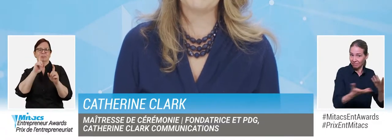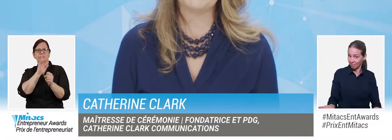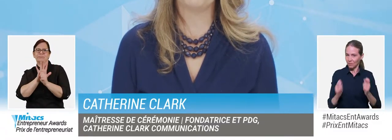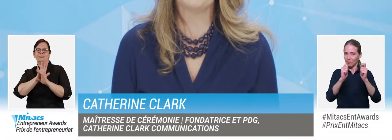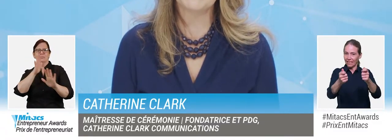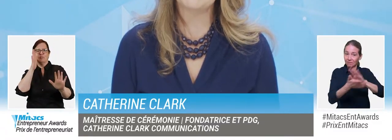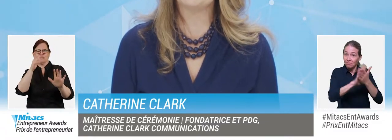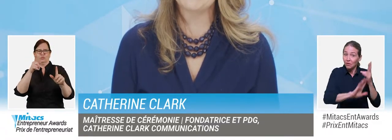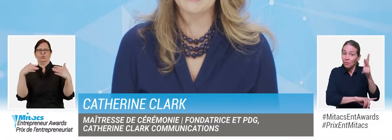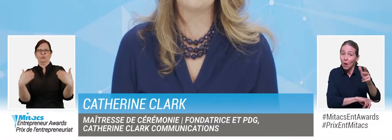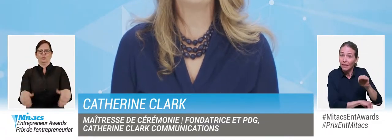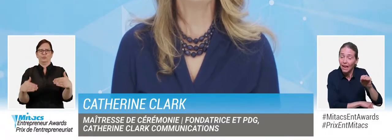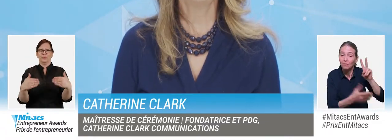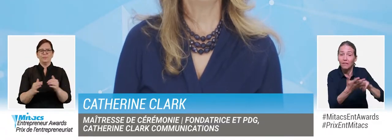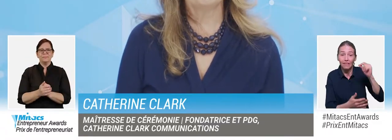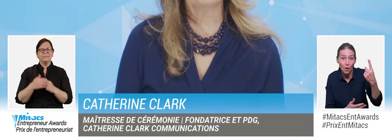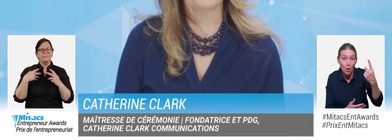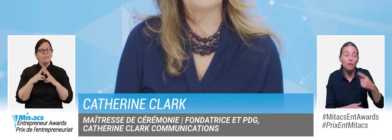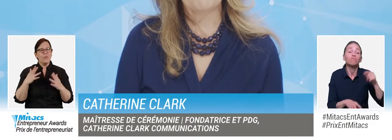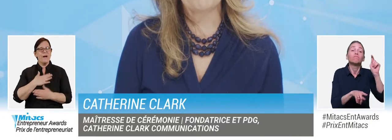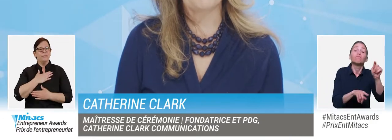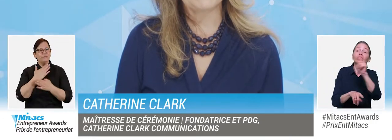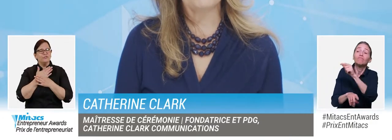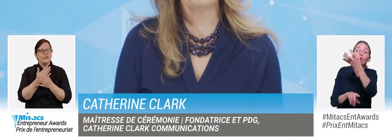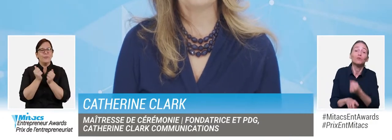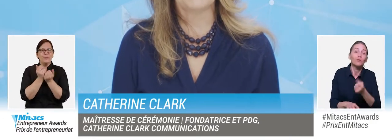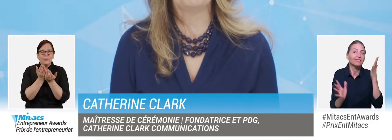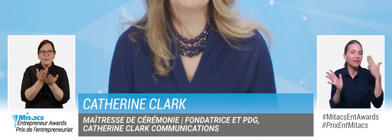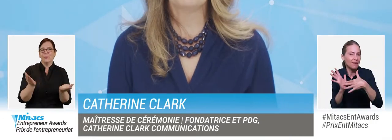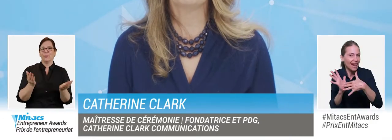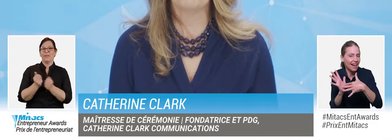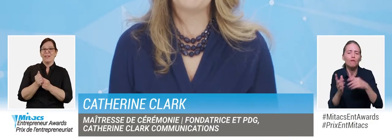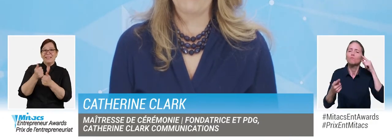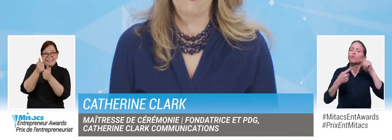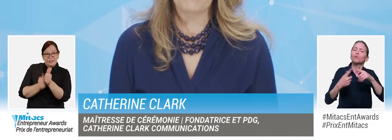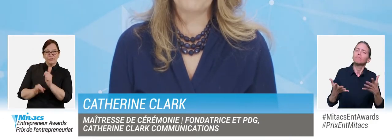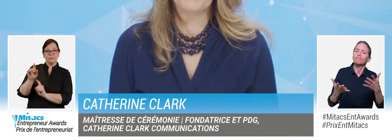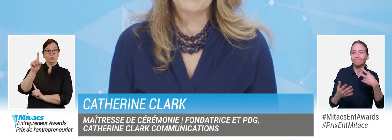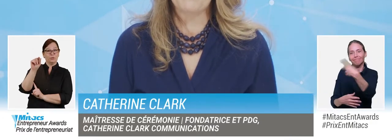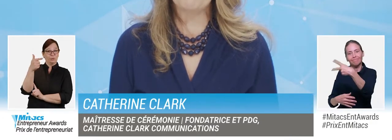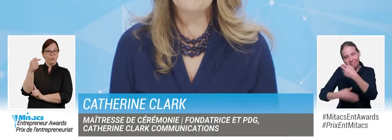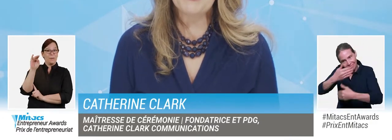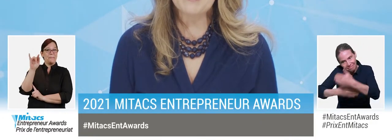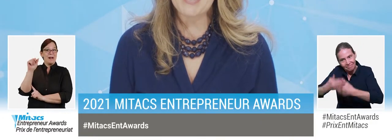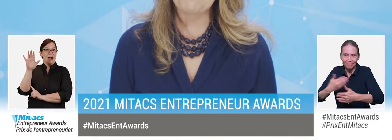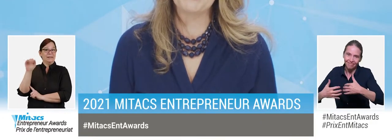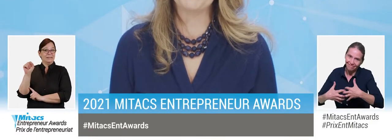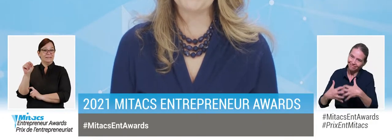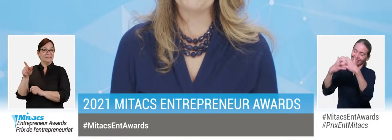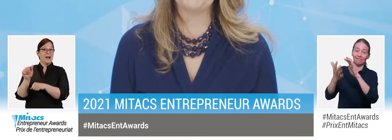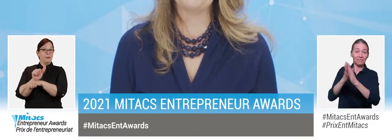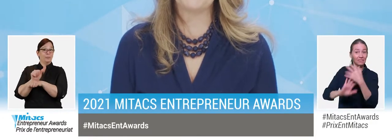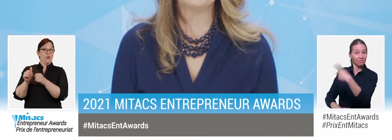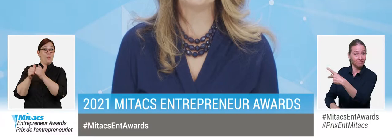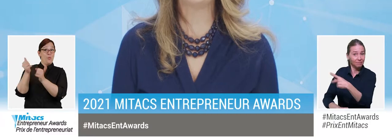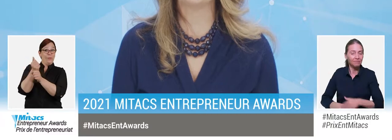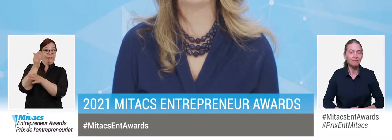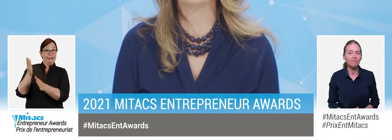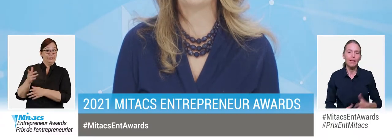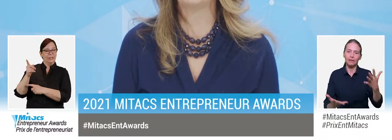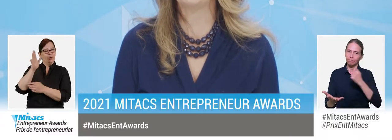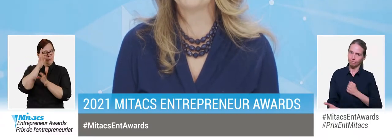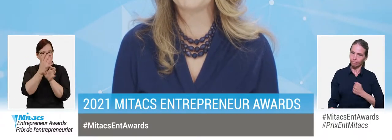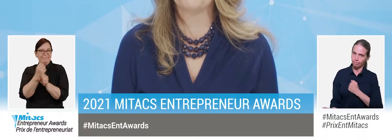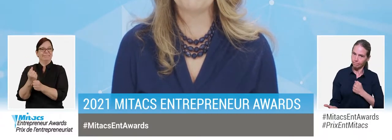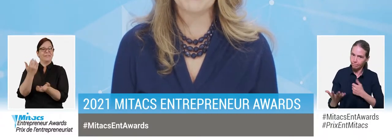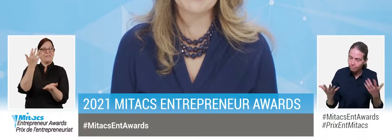cet après-midi, puisqu'ils et elles font en effet partie de notre avenir prometteur. I'm very happy to share with you that each of